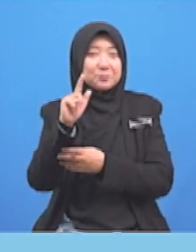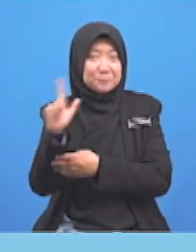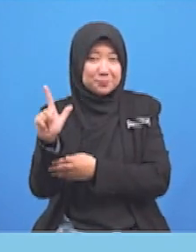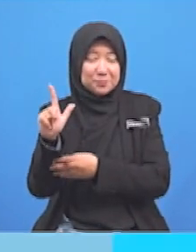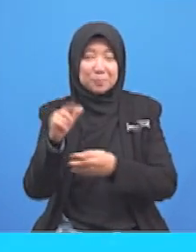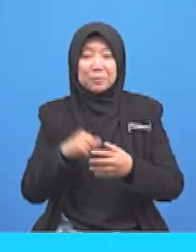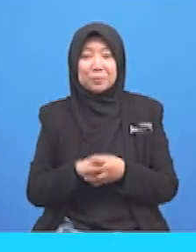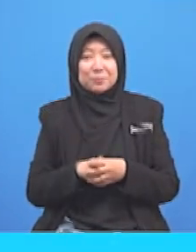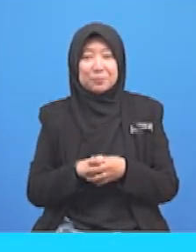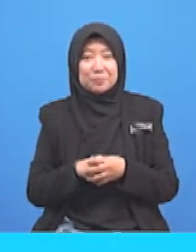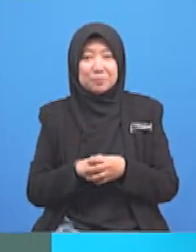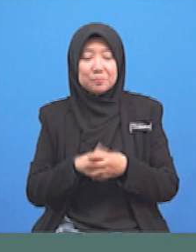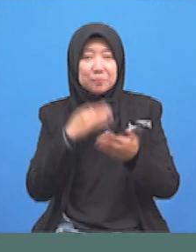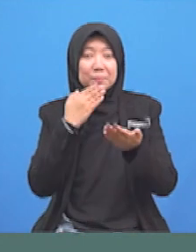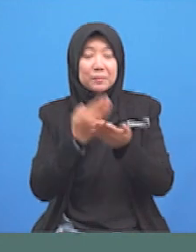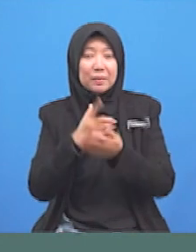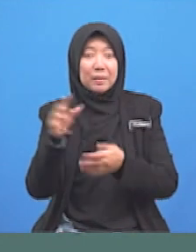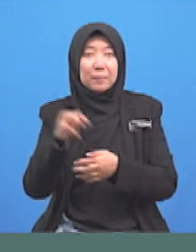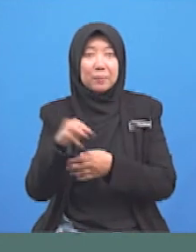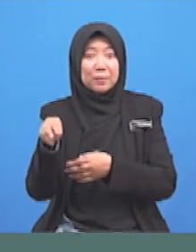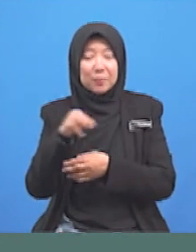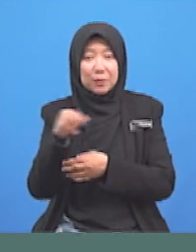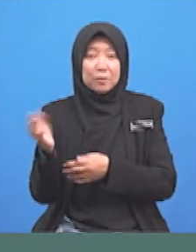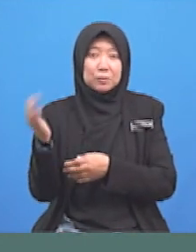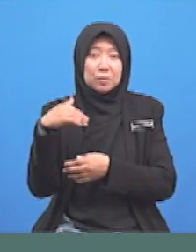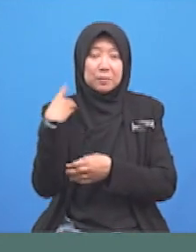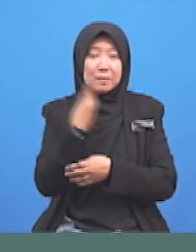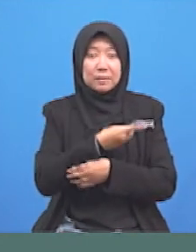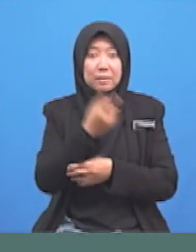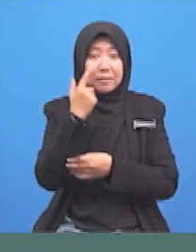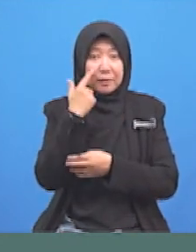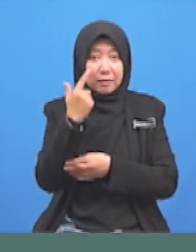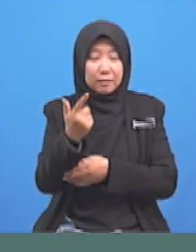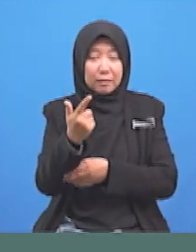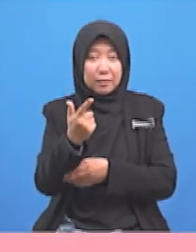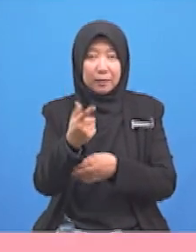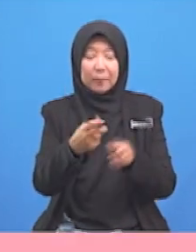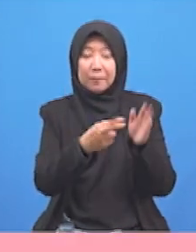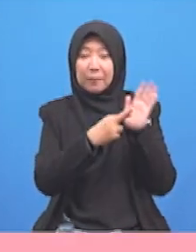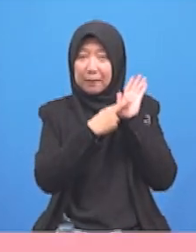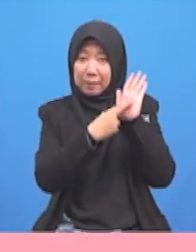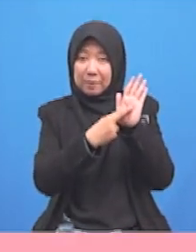Kuala Lumpur. Baiklah murid-murid, jom kita lihat paparan yang pertama.